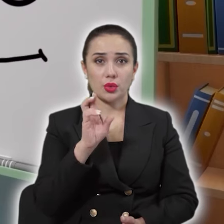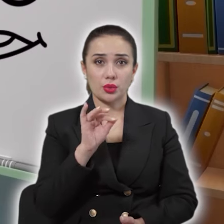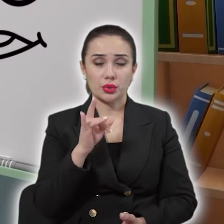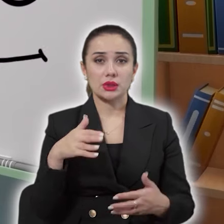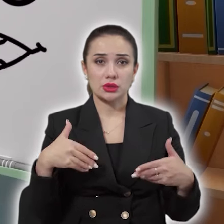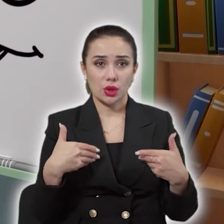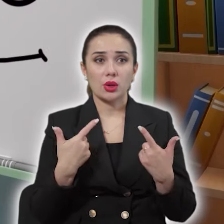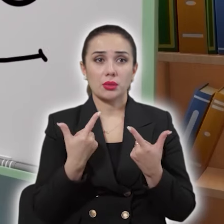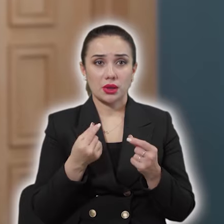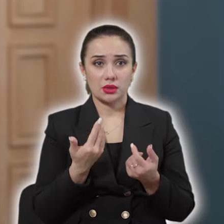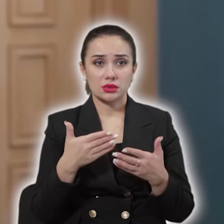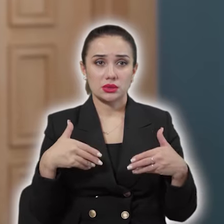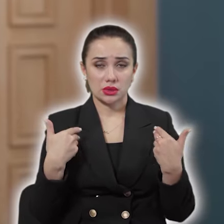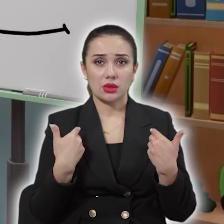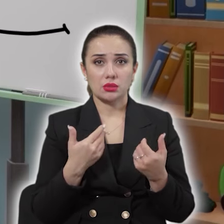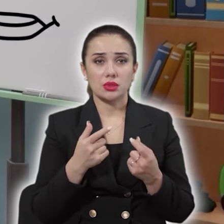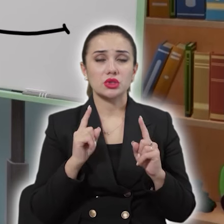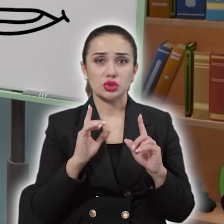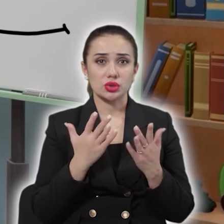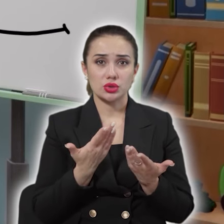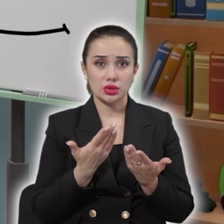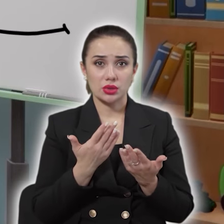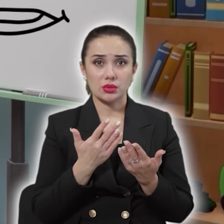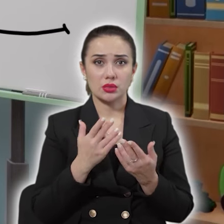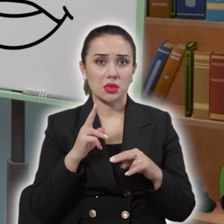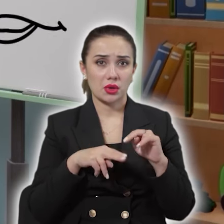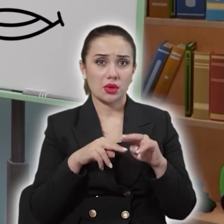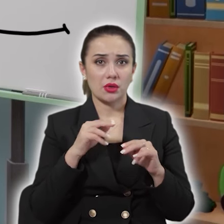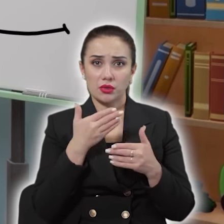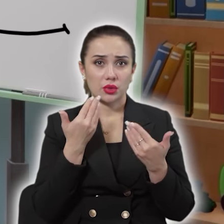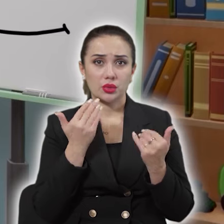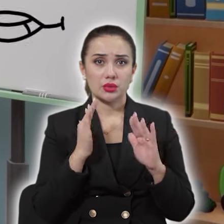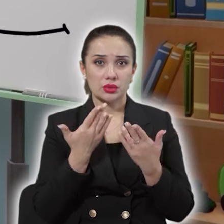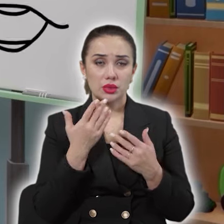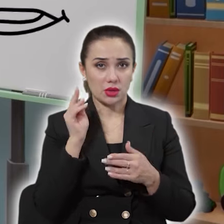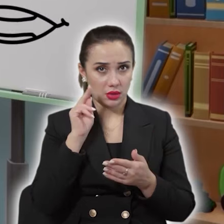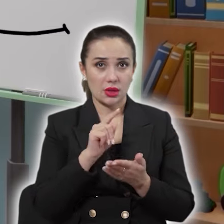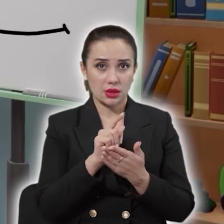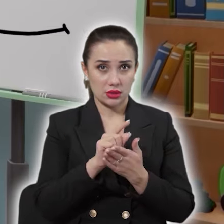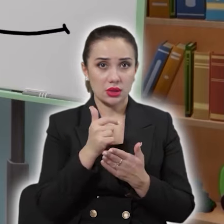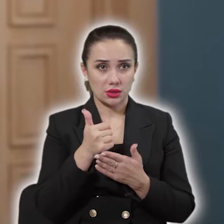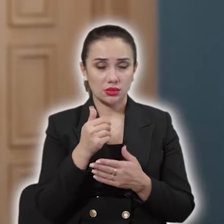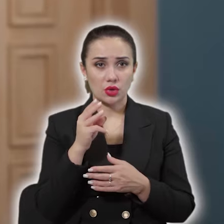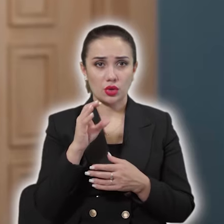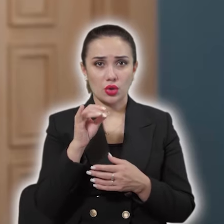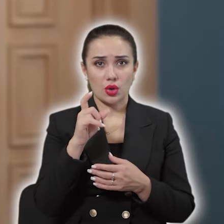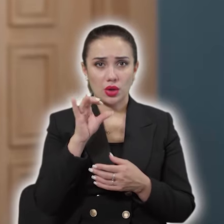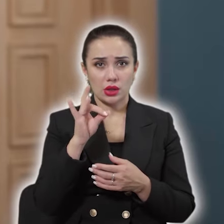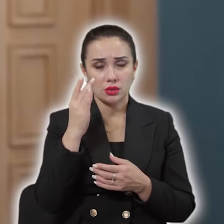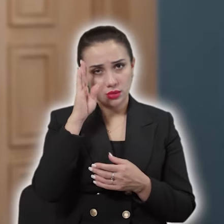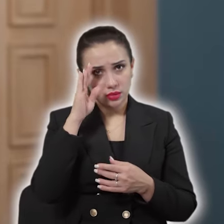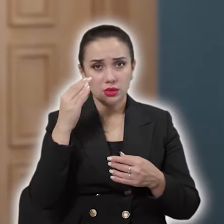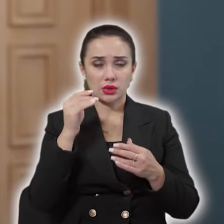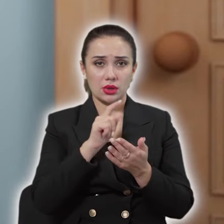Bobur, salom qani? Salom. Tinchlikmi? Nimaga kayfiyating yo'q? Darslar yaxshimi? Tohir bilan darsda